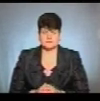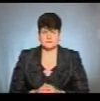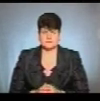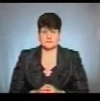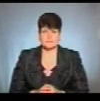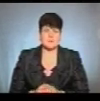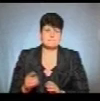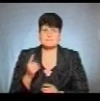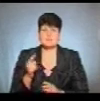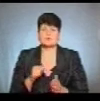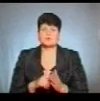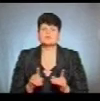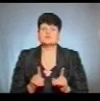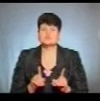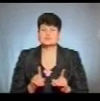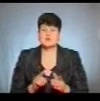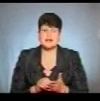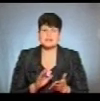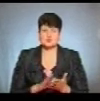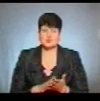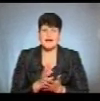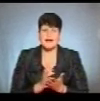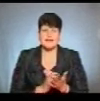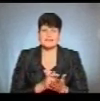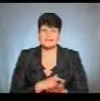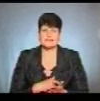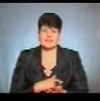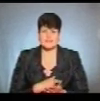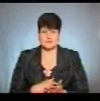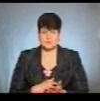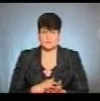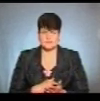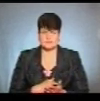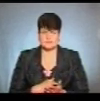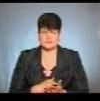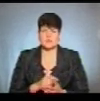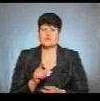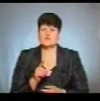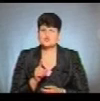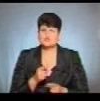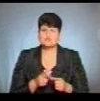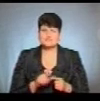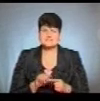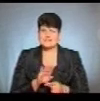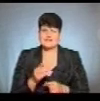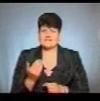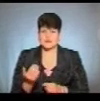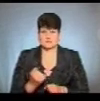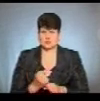Що перше попалося? Реєструє кандидатів у депутати. Чому це не ваша